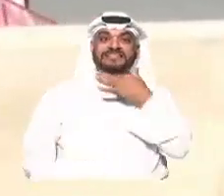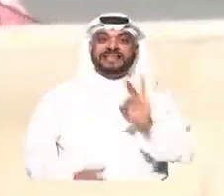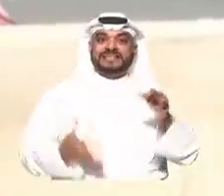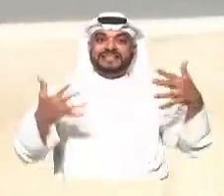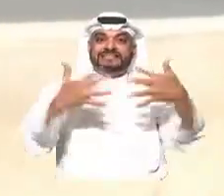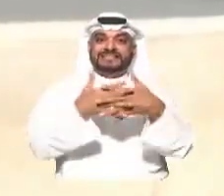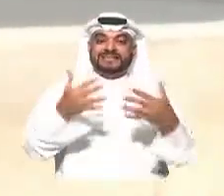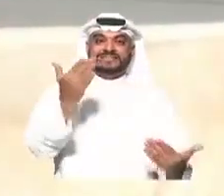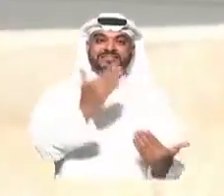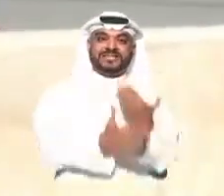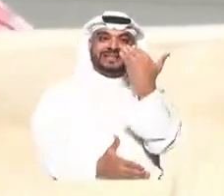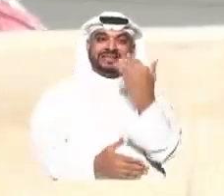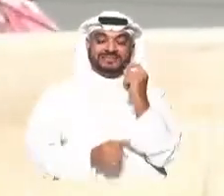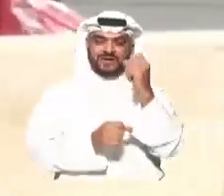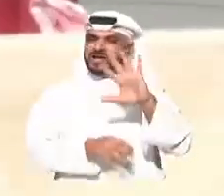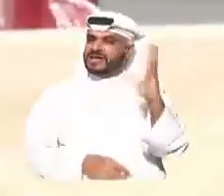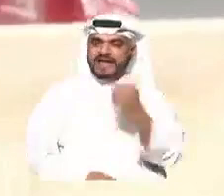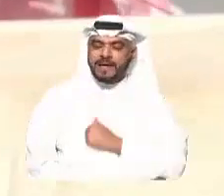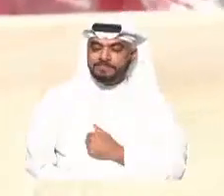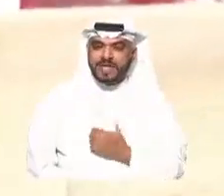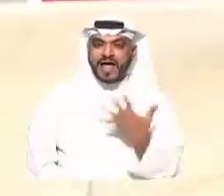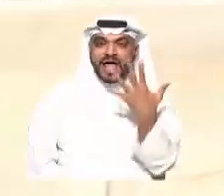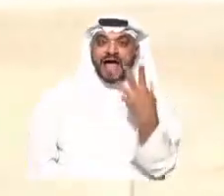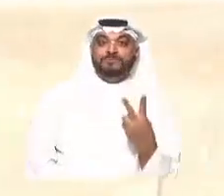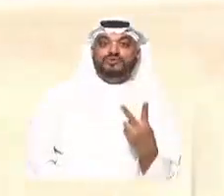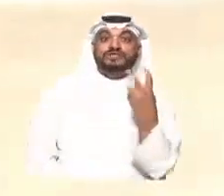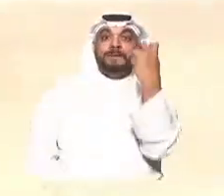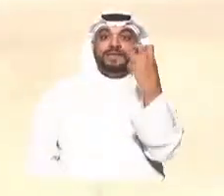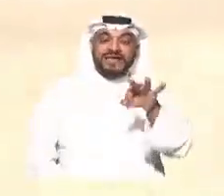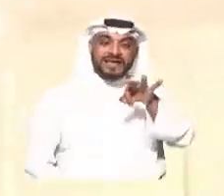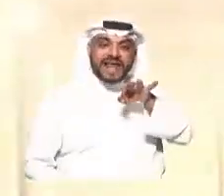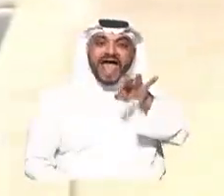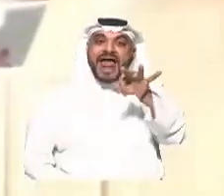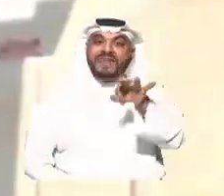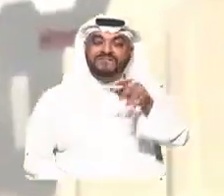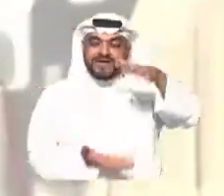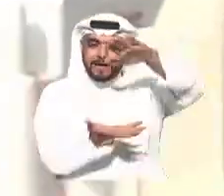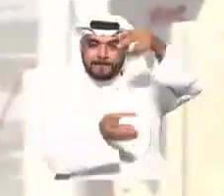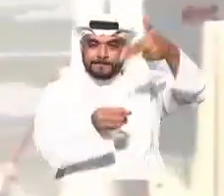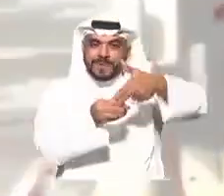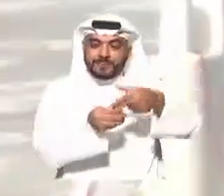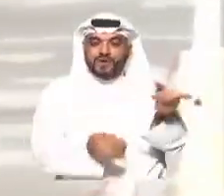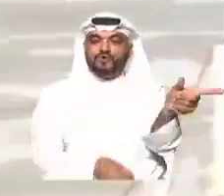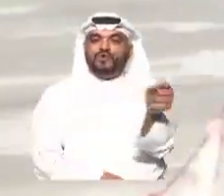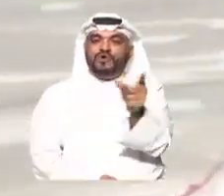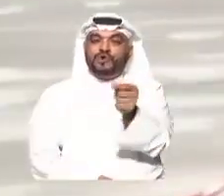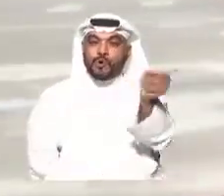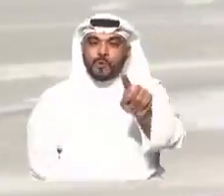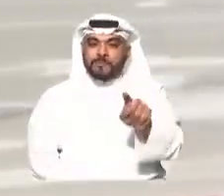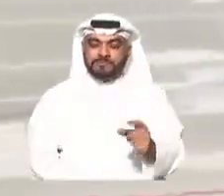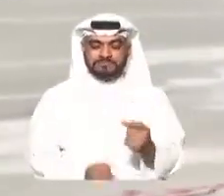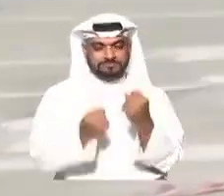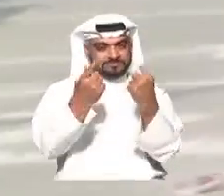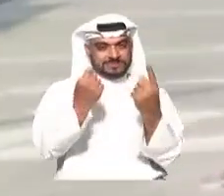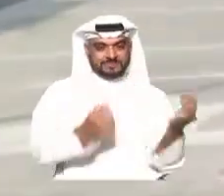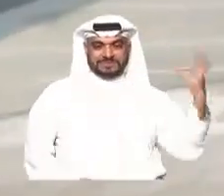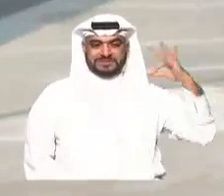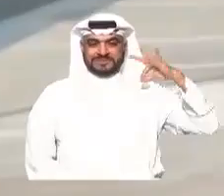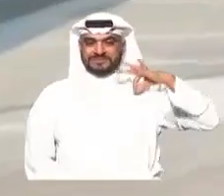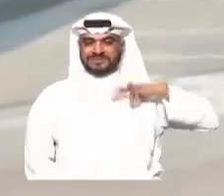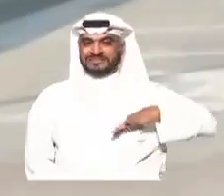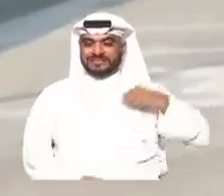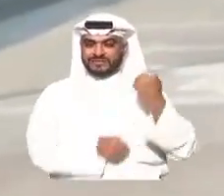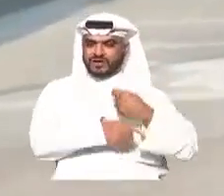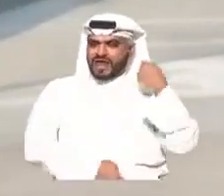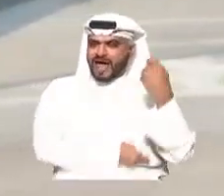نفط الكويت أكثر من 75 ألف برميل نفط يوميا، ويعتبر هذا الإنجاز تتويجا